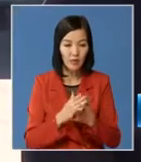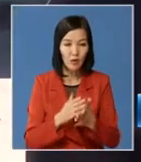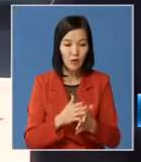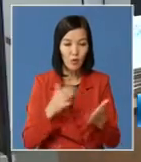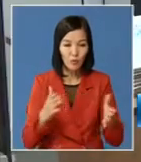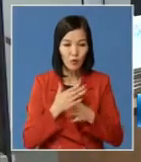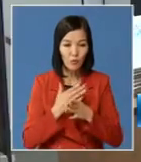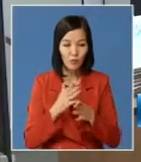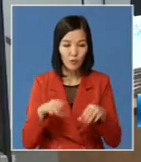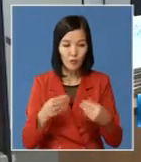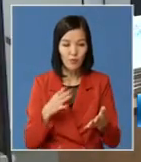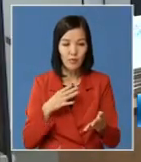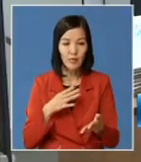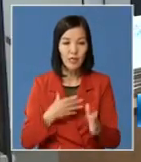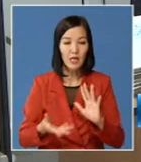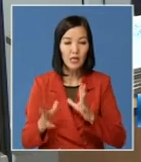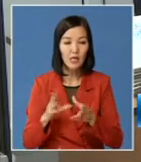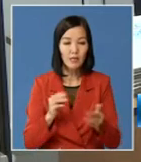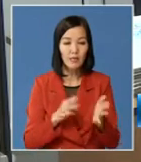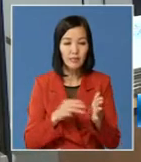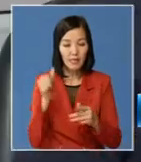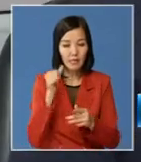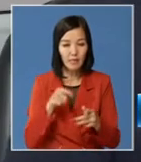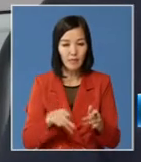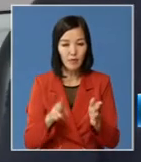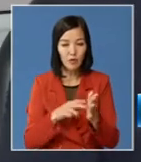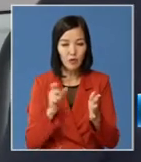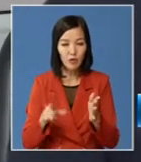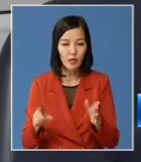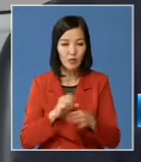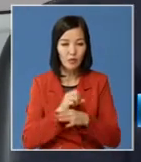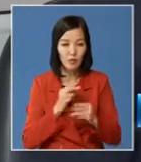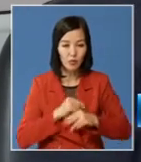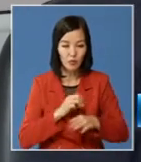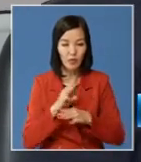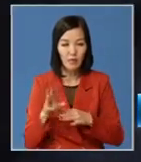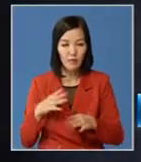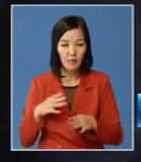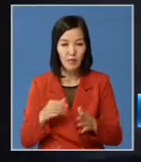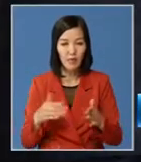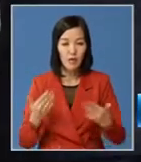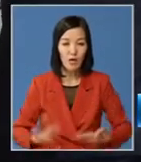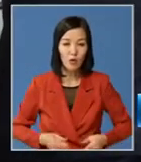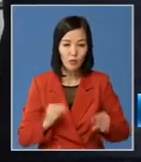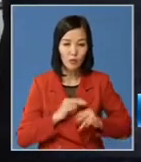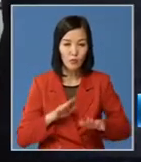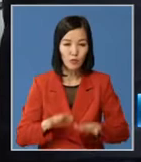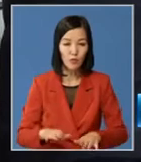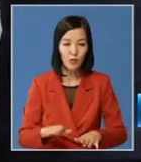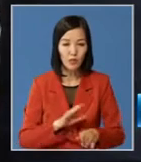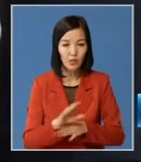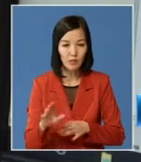Ризамыз. Жалпы ауданда 8 айдың ішінде 1700 адам жұмыспен қамтылған. Оның 300-ге жуығы әлеуметтік жұмыс орындарына